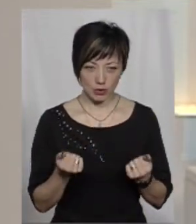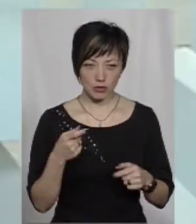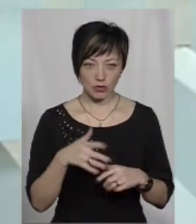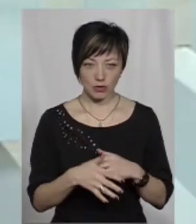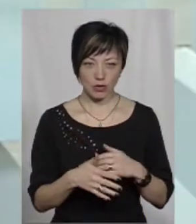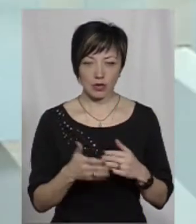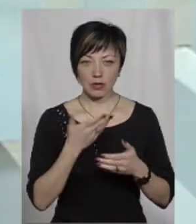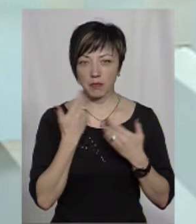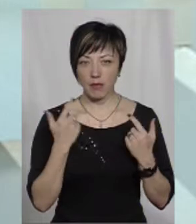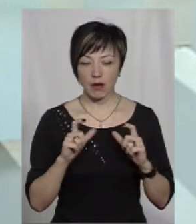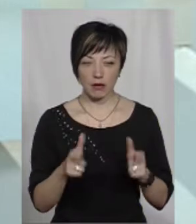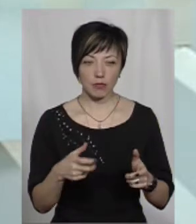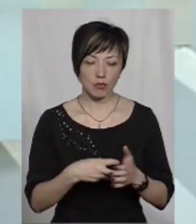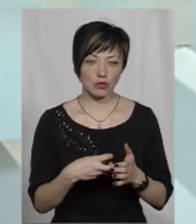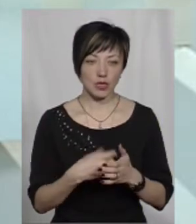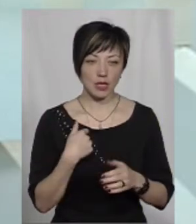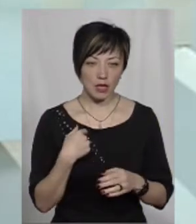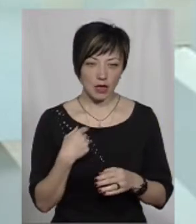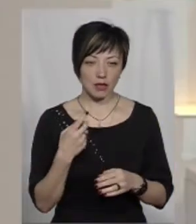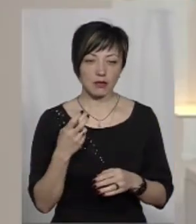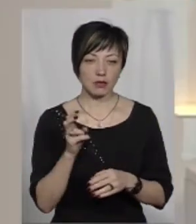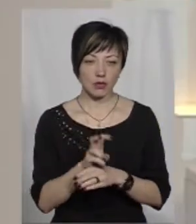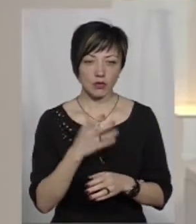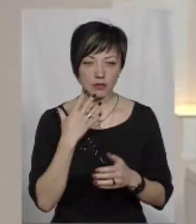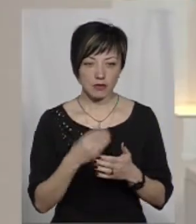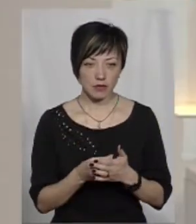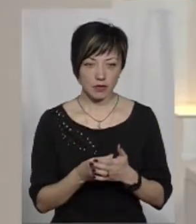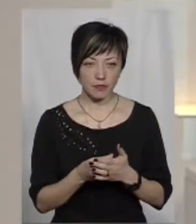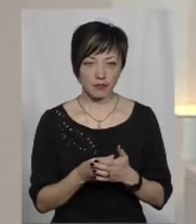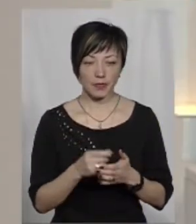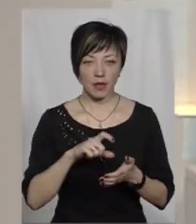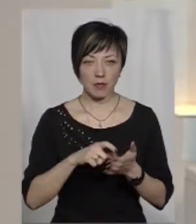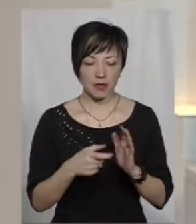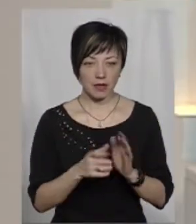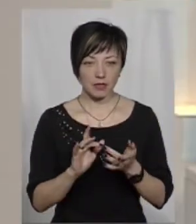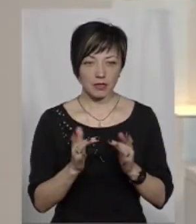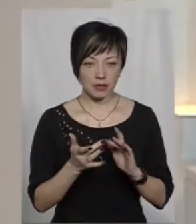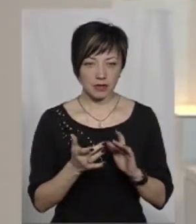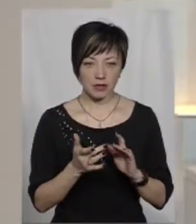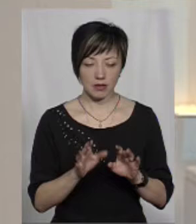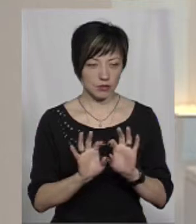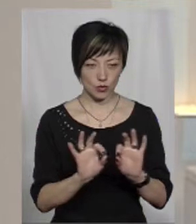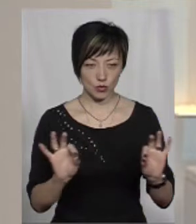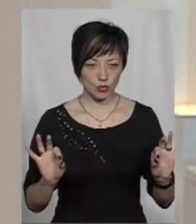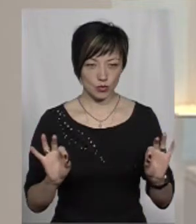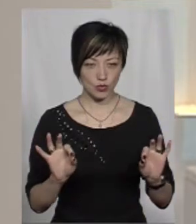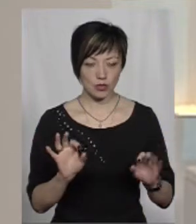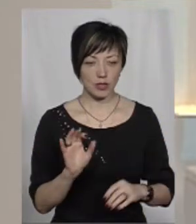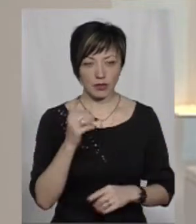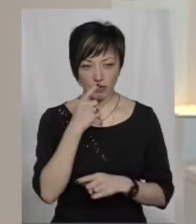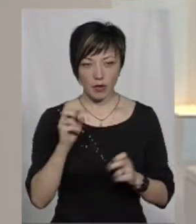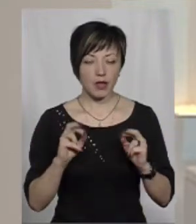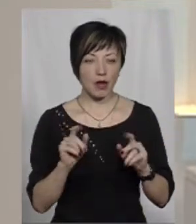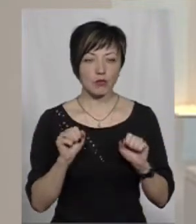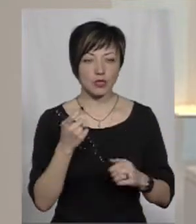зрозуміла. Вони не прийшли. От я заходила у свій особистий кабінет, там немає інформації, як